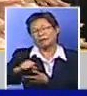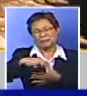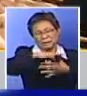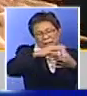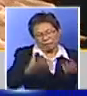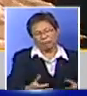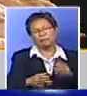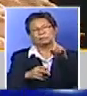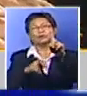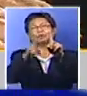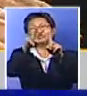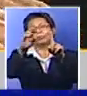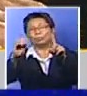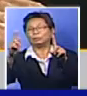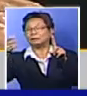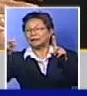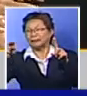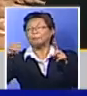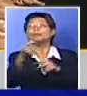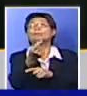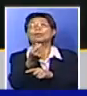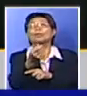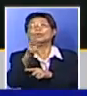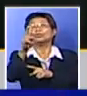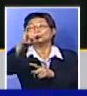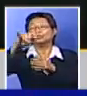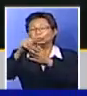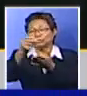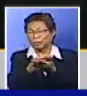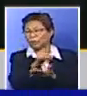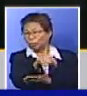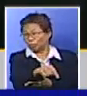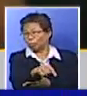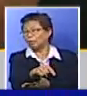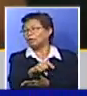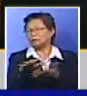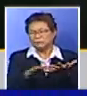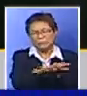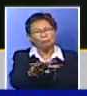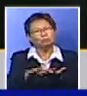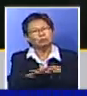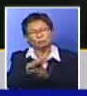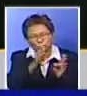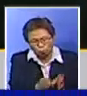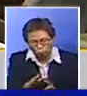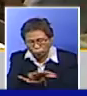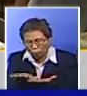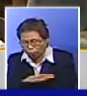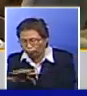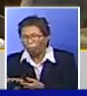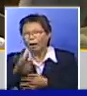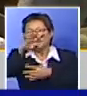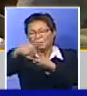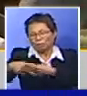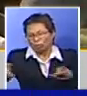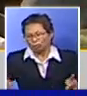120 Tan Metrik yang dianggarkan bernilai kira-kira R2 juta itu disusun bercampur-campur yang diletakkan dalam empat